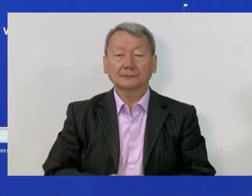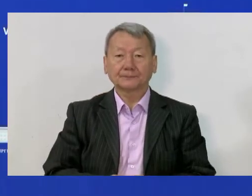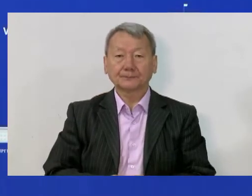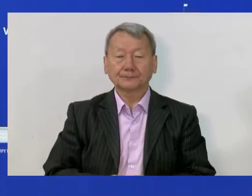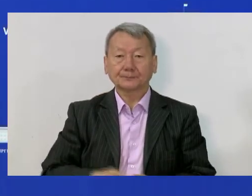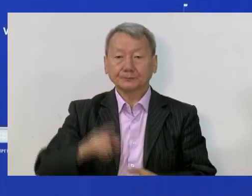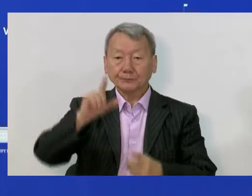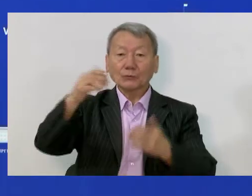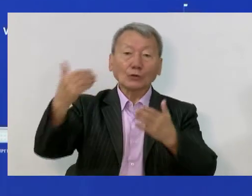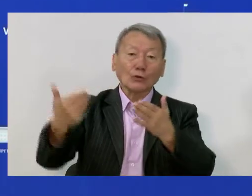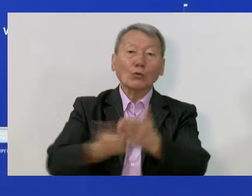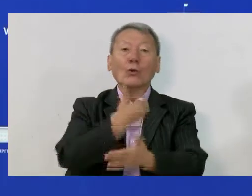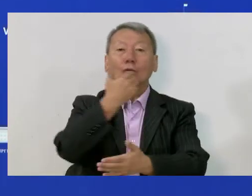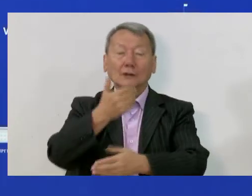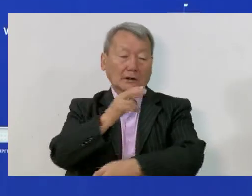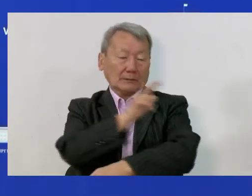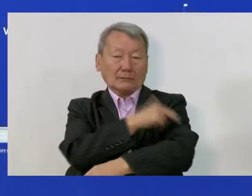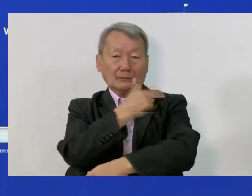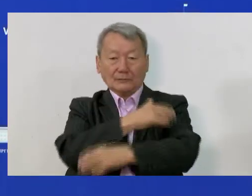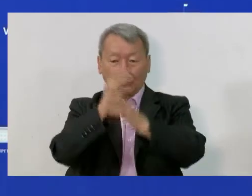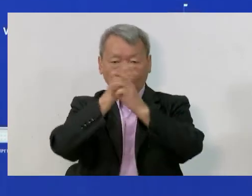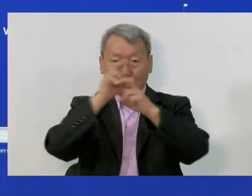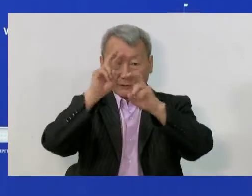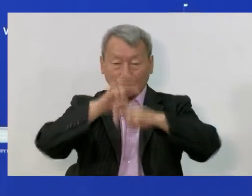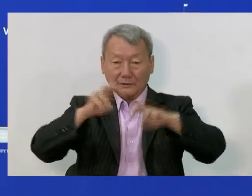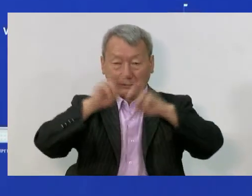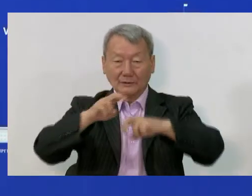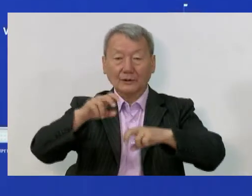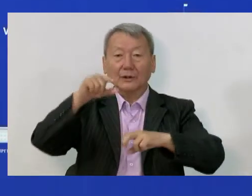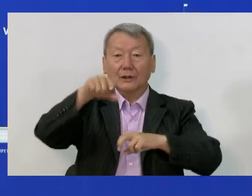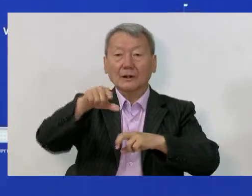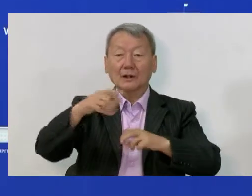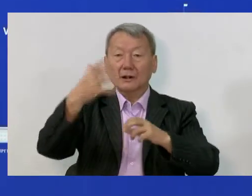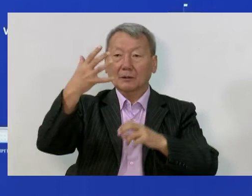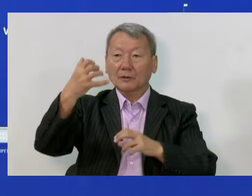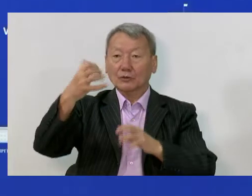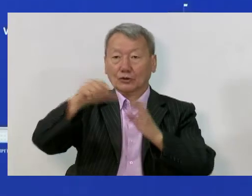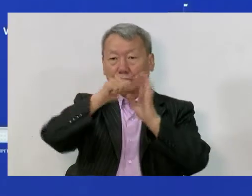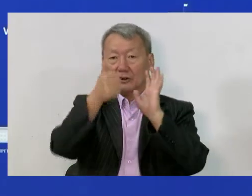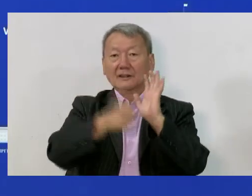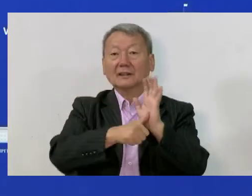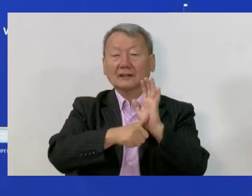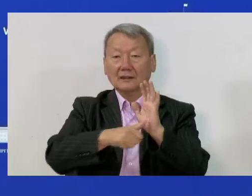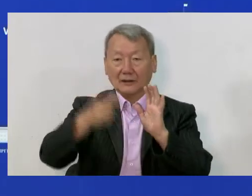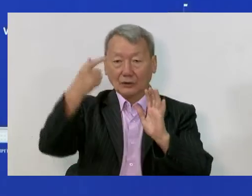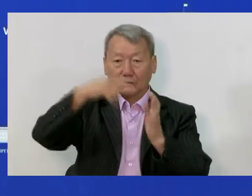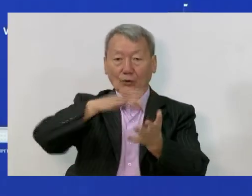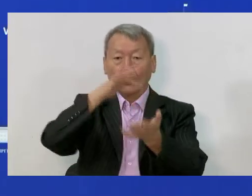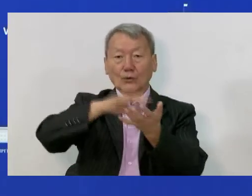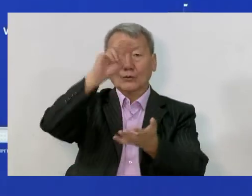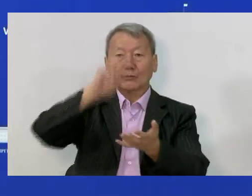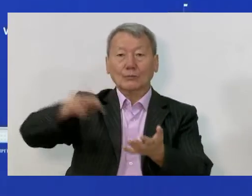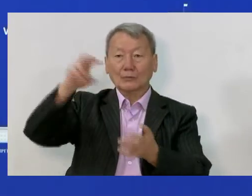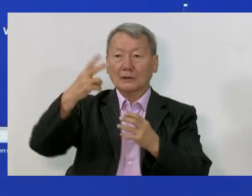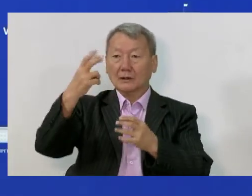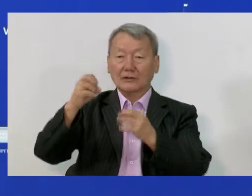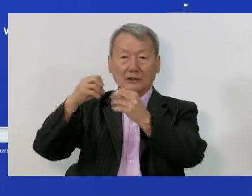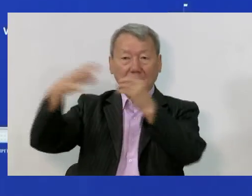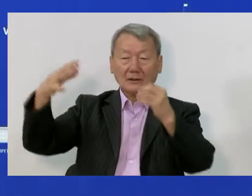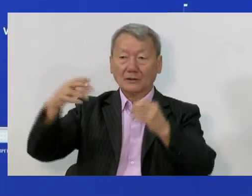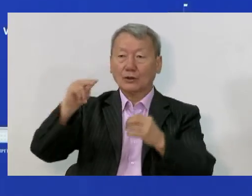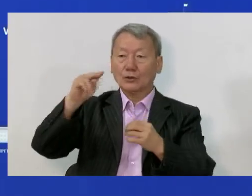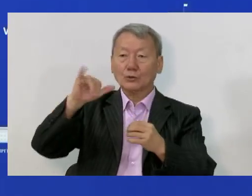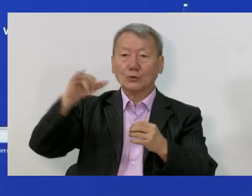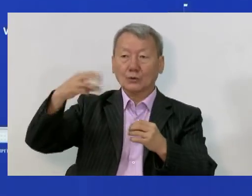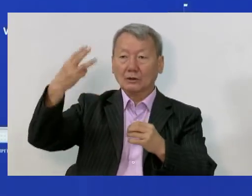Новых клинико-эпидемиологически подтвержденных случаев зарегистрировано 516. Из них в городе Бешкек 215, в